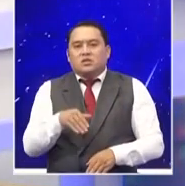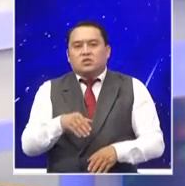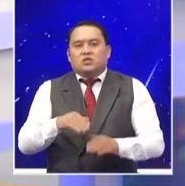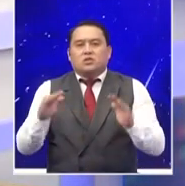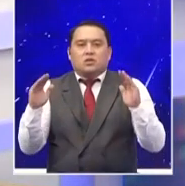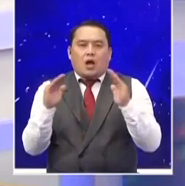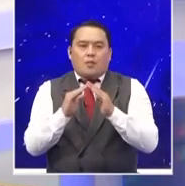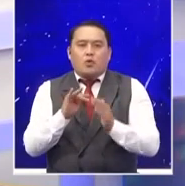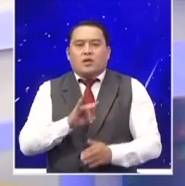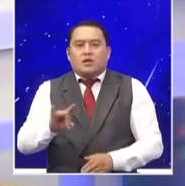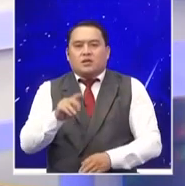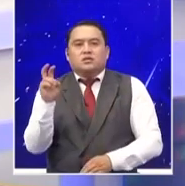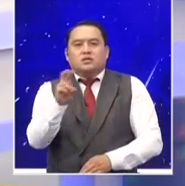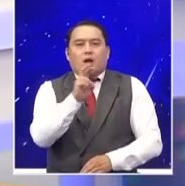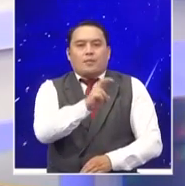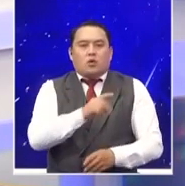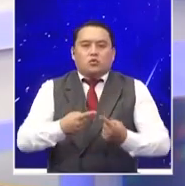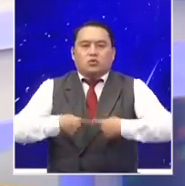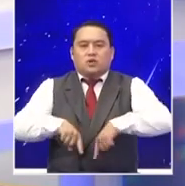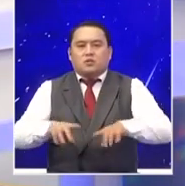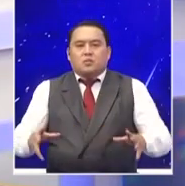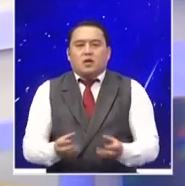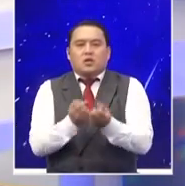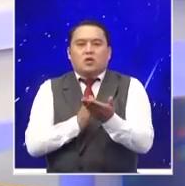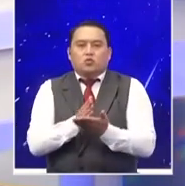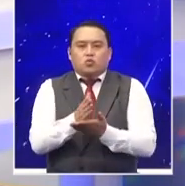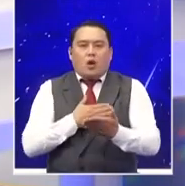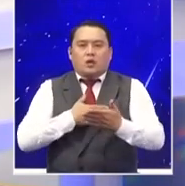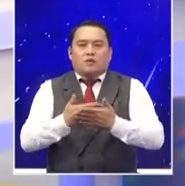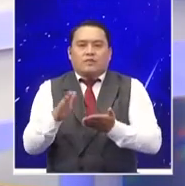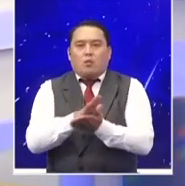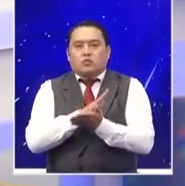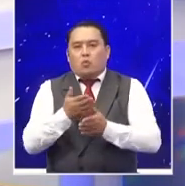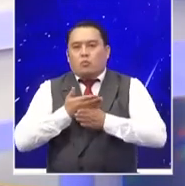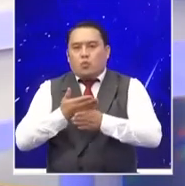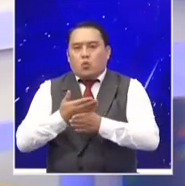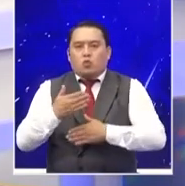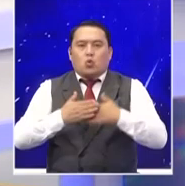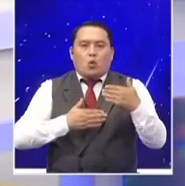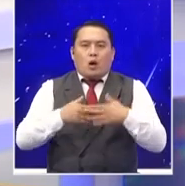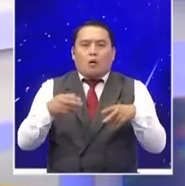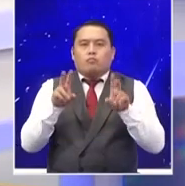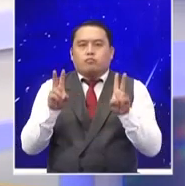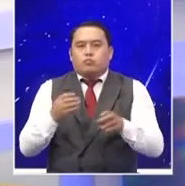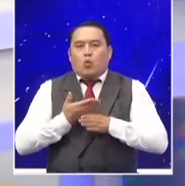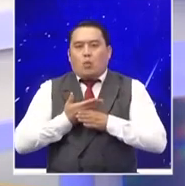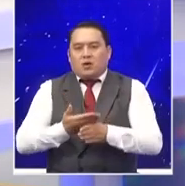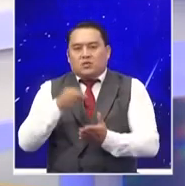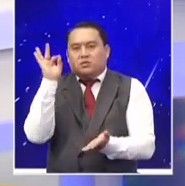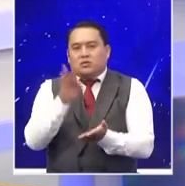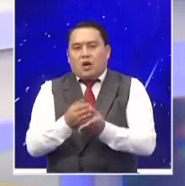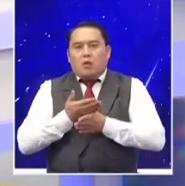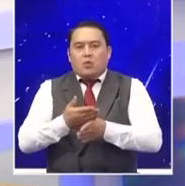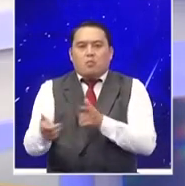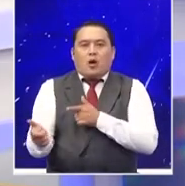Вилийском районе обошли сотрудники областного департамента чрезвычайных ситуаций, волонтеры в рамках акции «Рукопомощи». Цель мероприятия – помочь